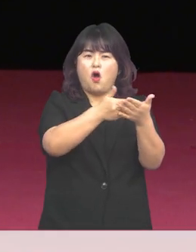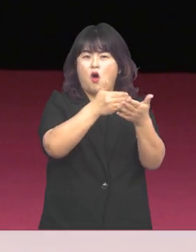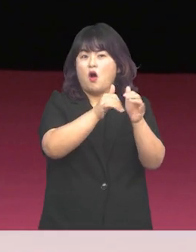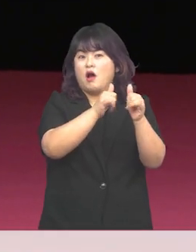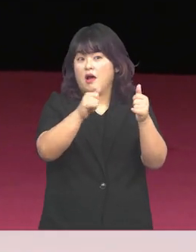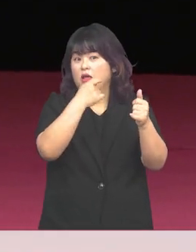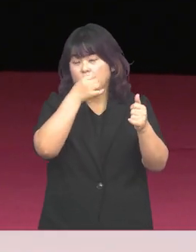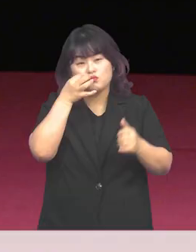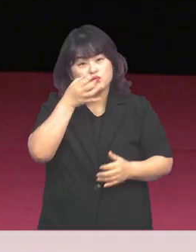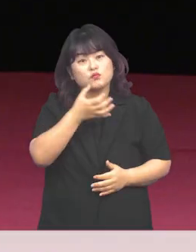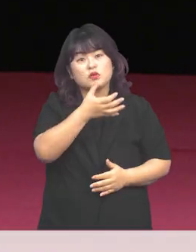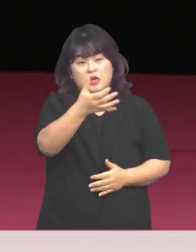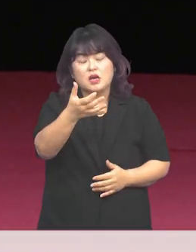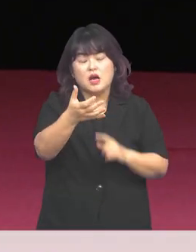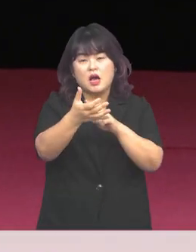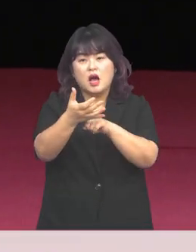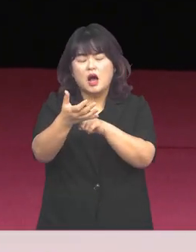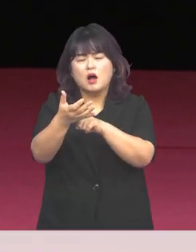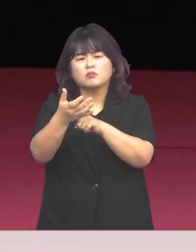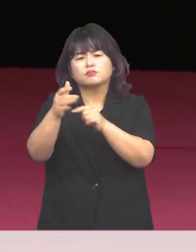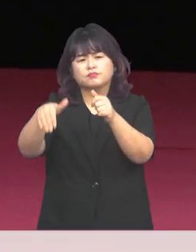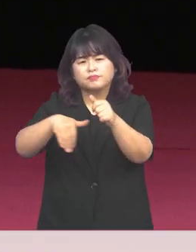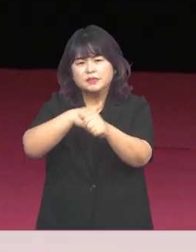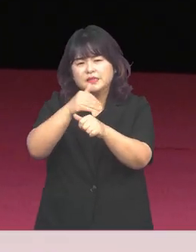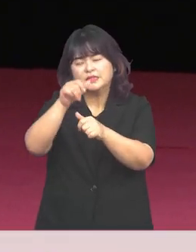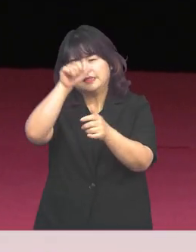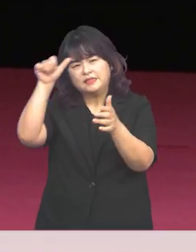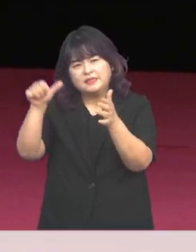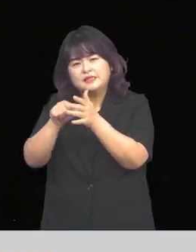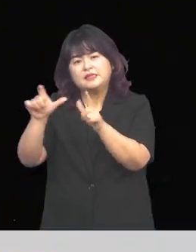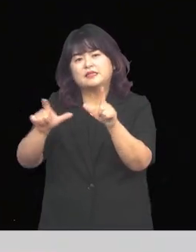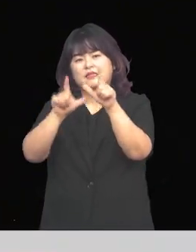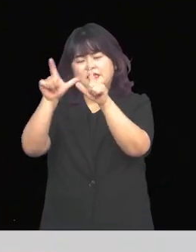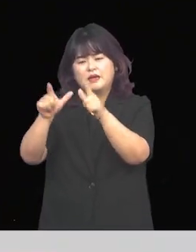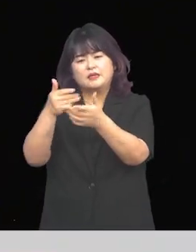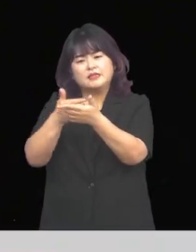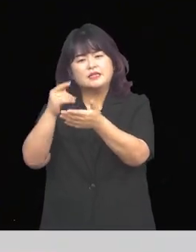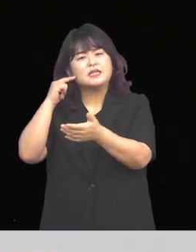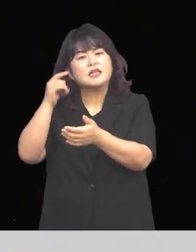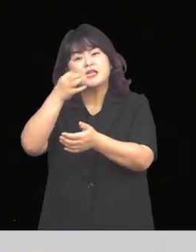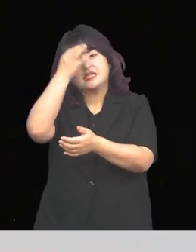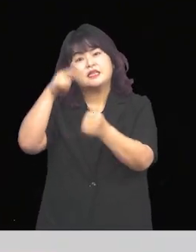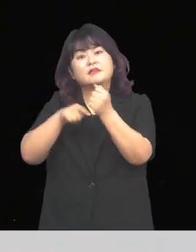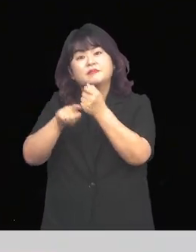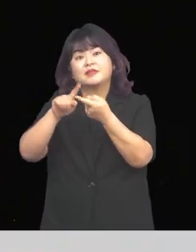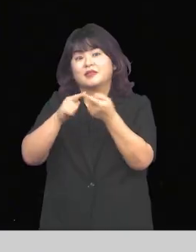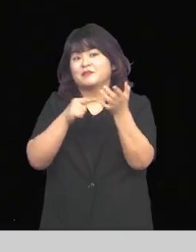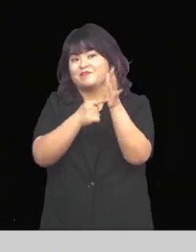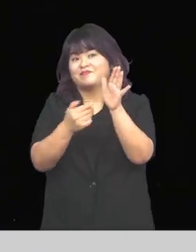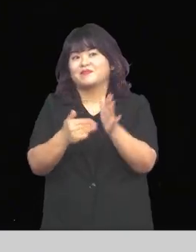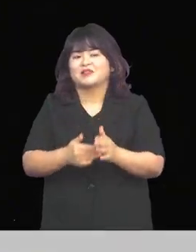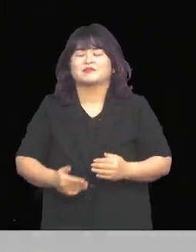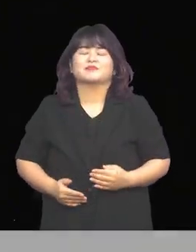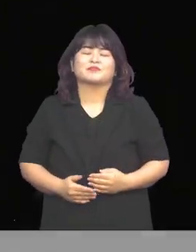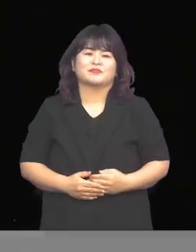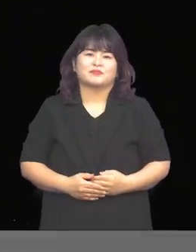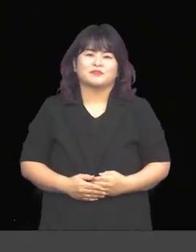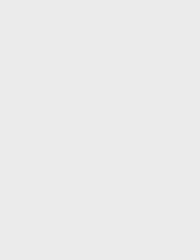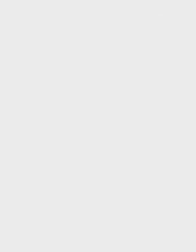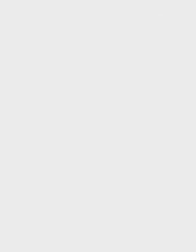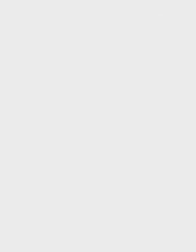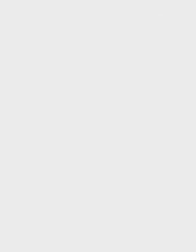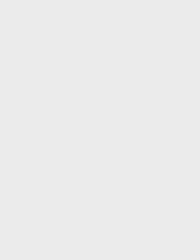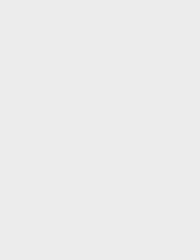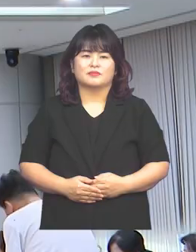작품들을 소개하며 작품이 탄생한 시대적 배경과 화가들의 삶, 작품에 담긴 예술적 의미를 설명했습니다.